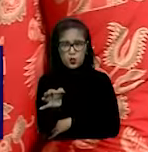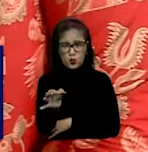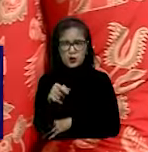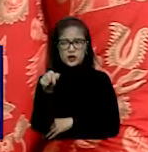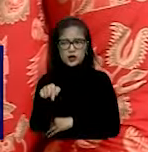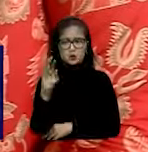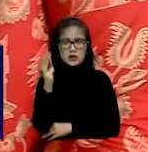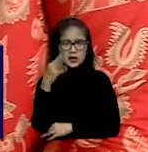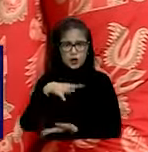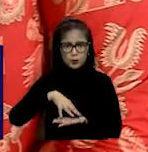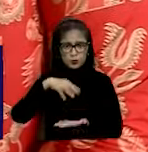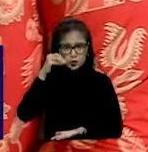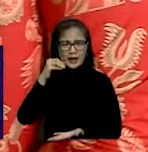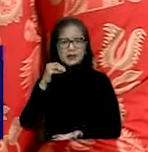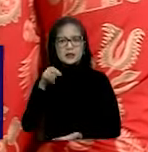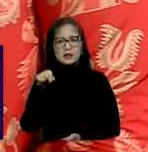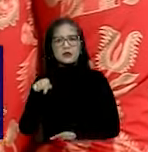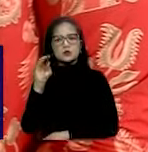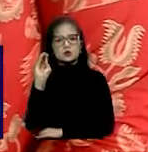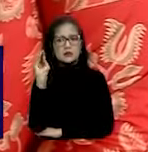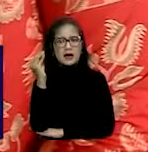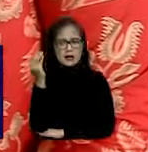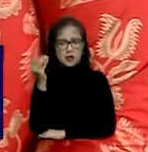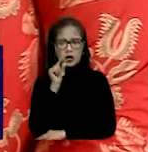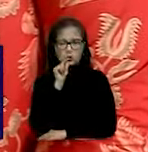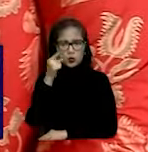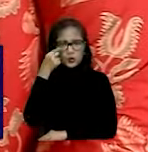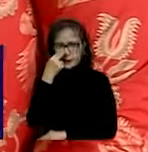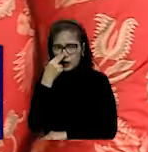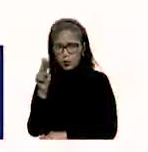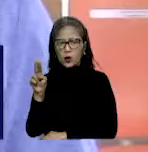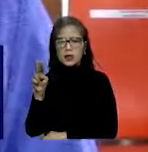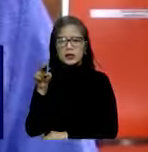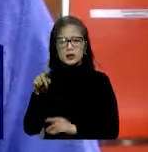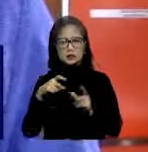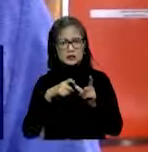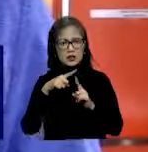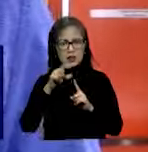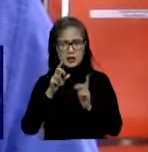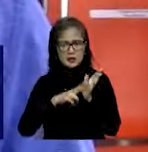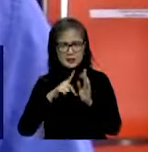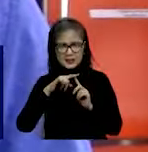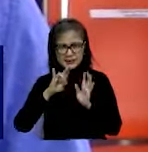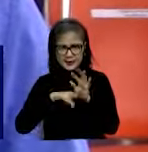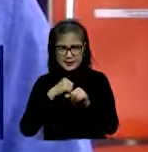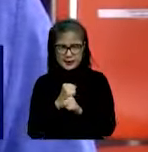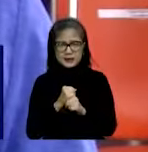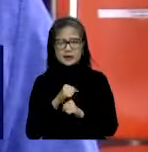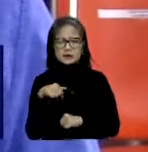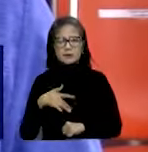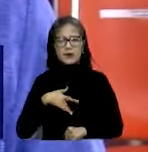untuk Jakarta Beraksi. Jadi kepedulian untuk atasi stunting. Saya ucapkan terima kasih